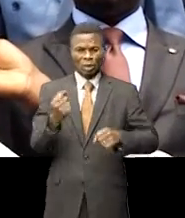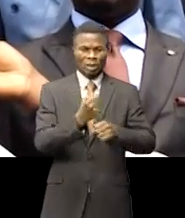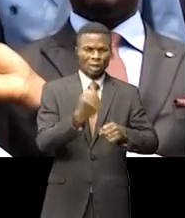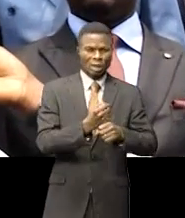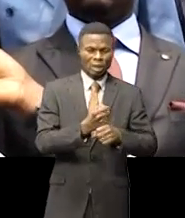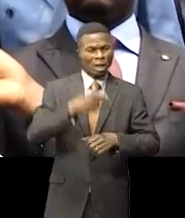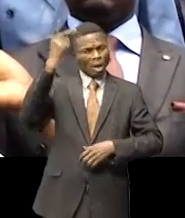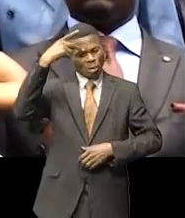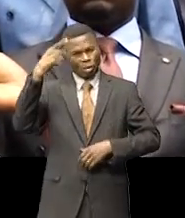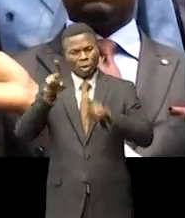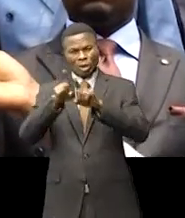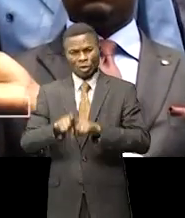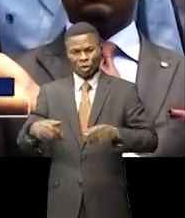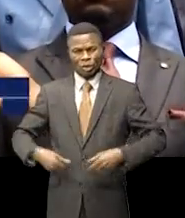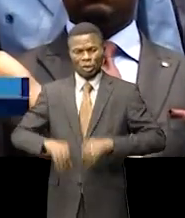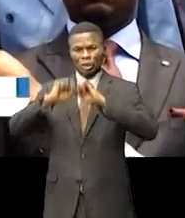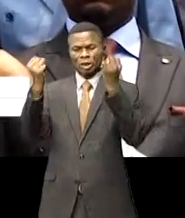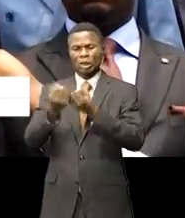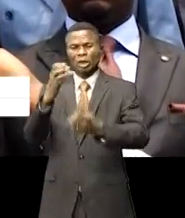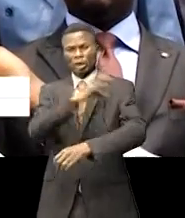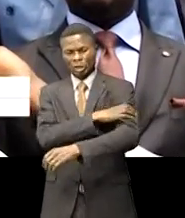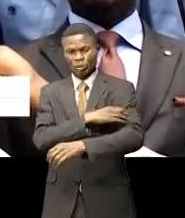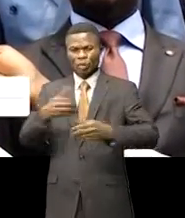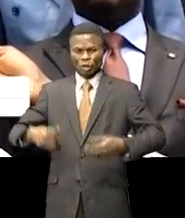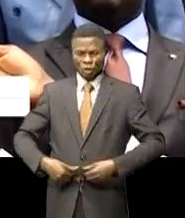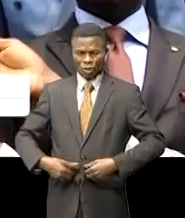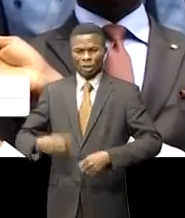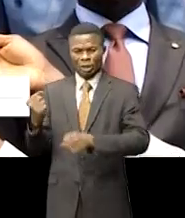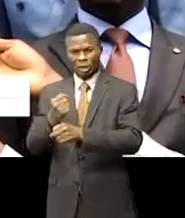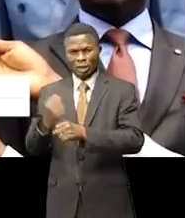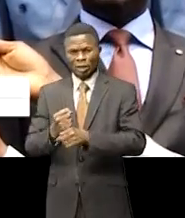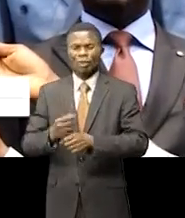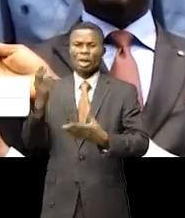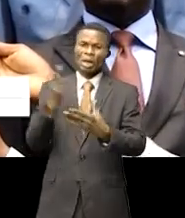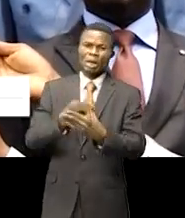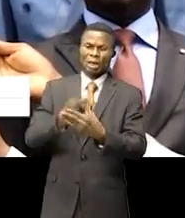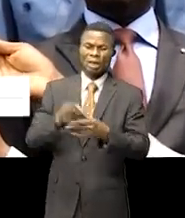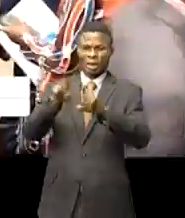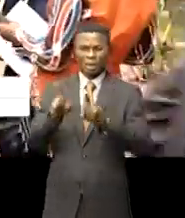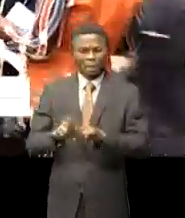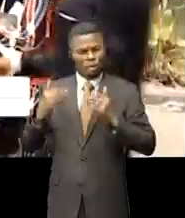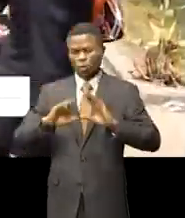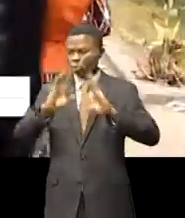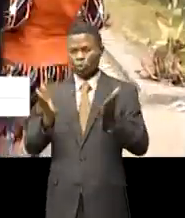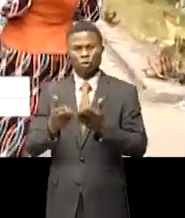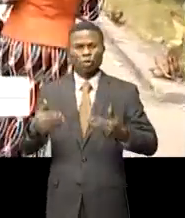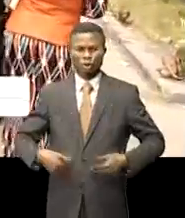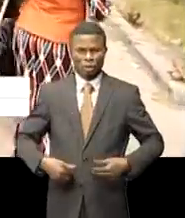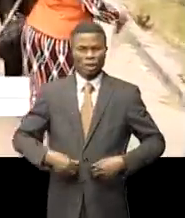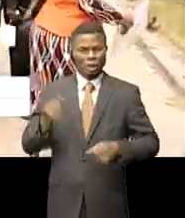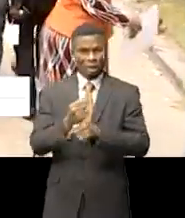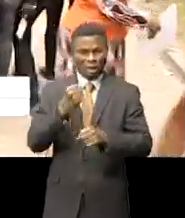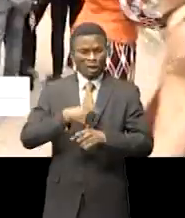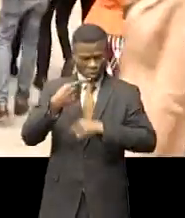milieu politique, des jeunes de la société civile, des jeunes handicapés et ainsi de suite. Eh bien, le travail